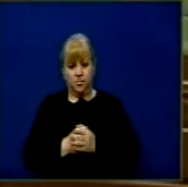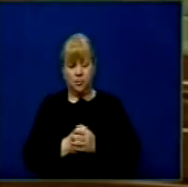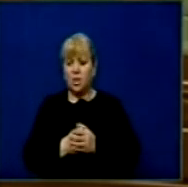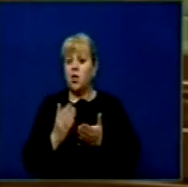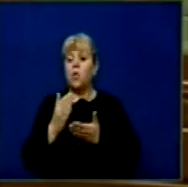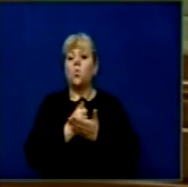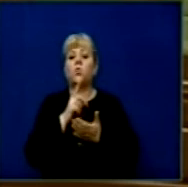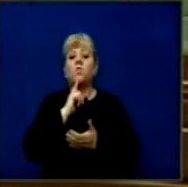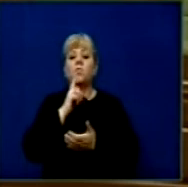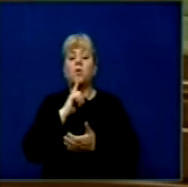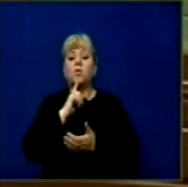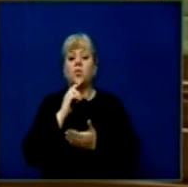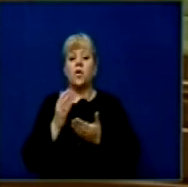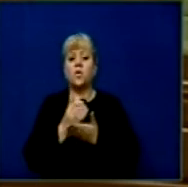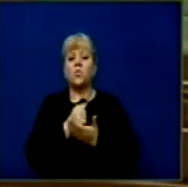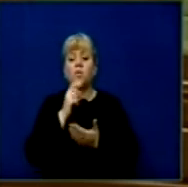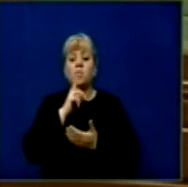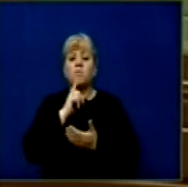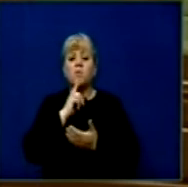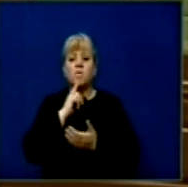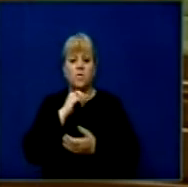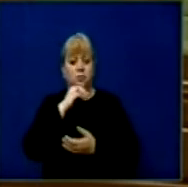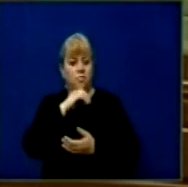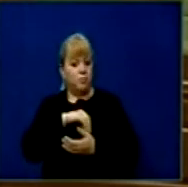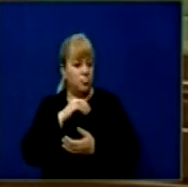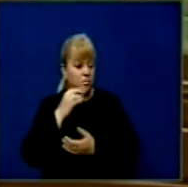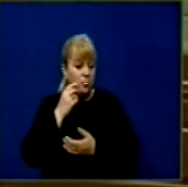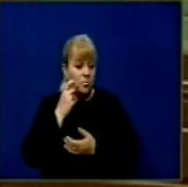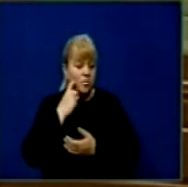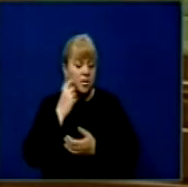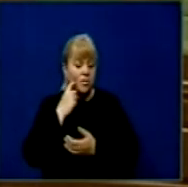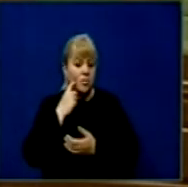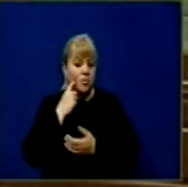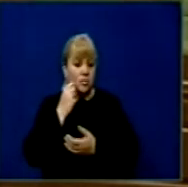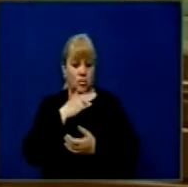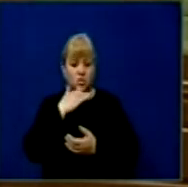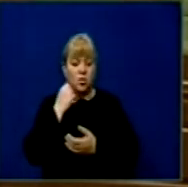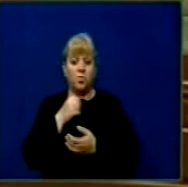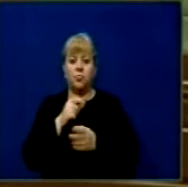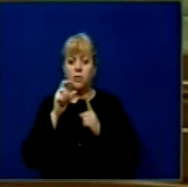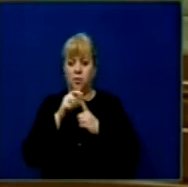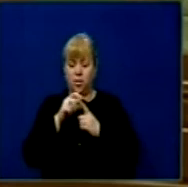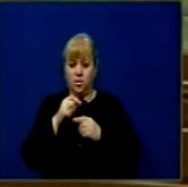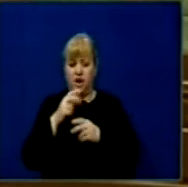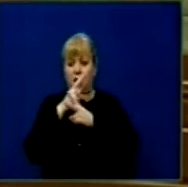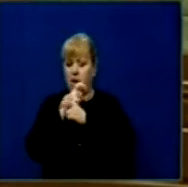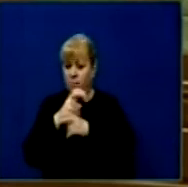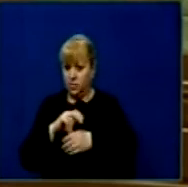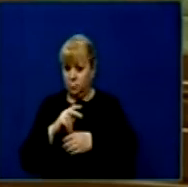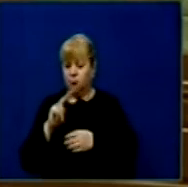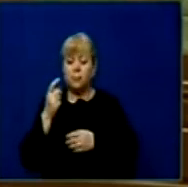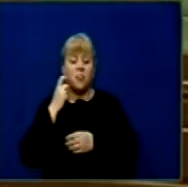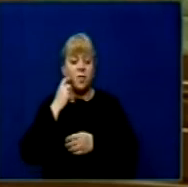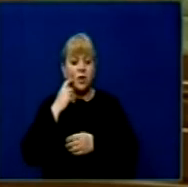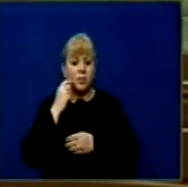rast, për ta thënë një gjuhë shumë të thjeshtë, po përfitojnë bankat komerciale, më shumë ti Prokrediti, Raiffeisen dhe pastaj tjerat, dhe po